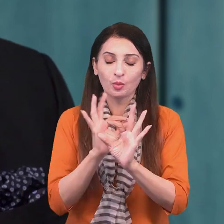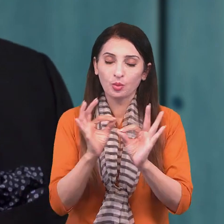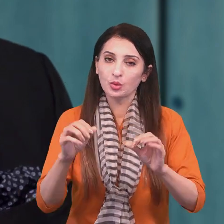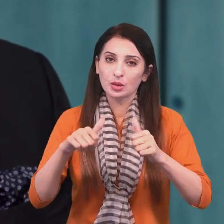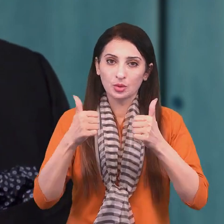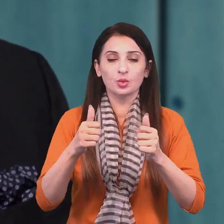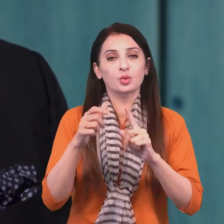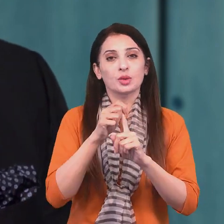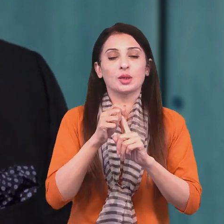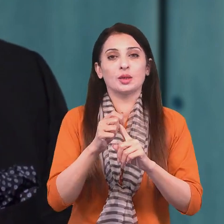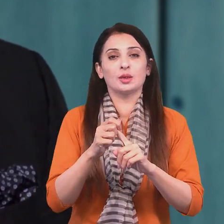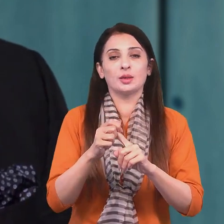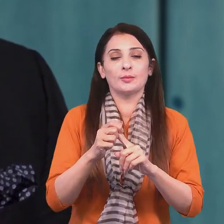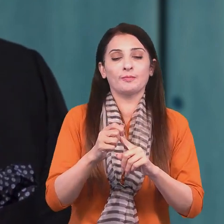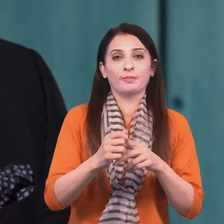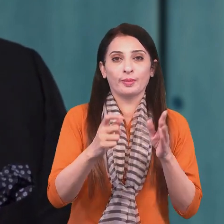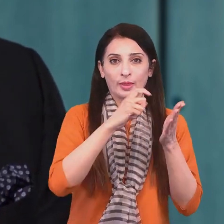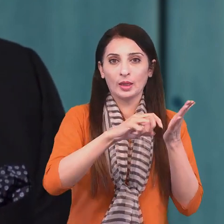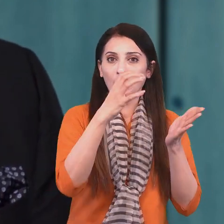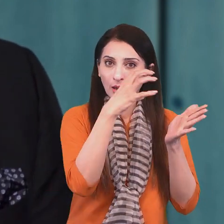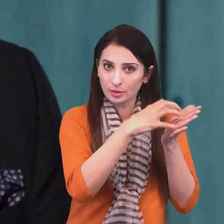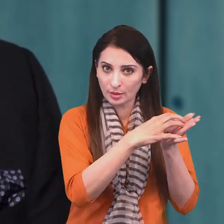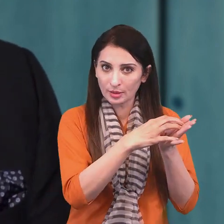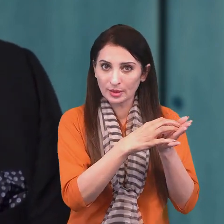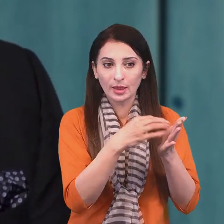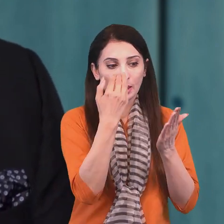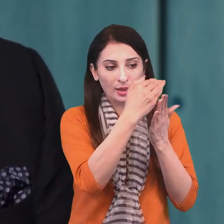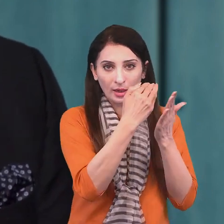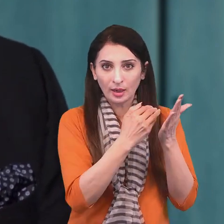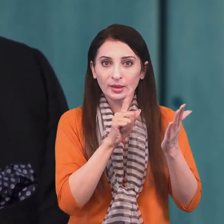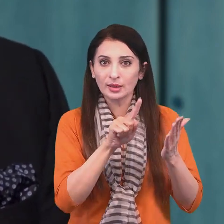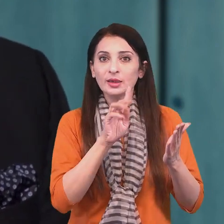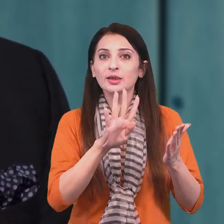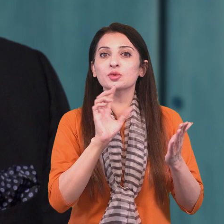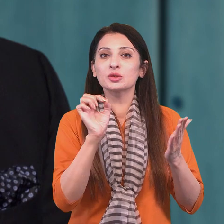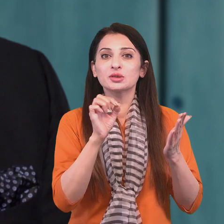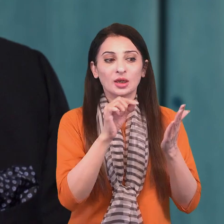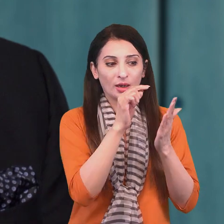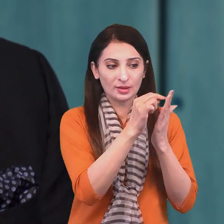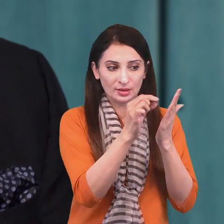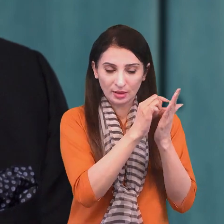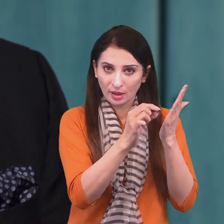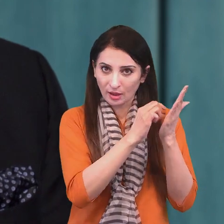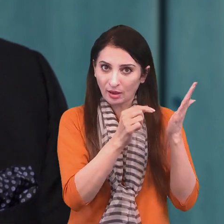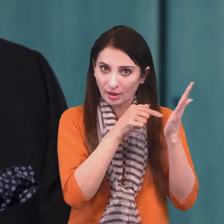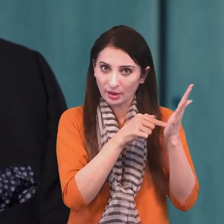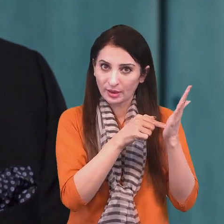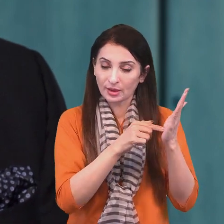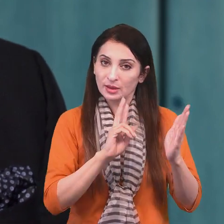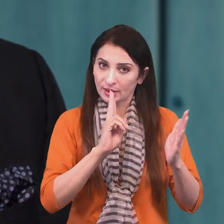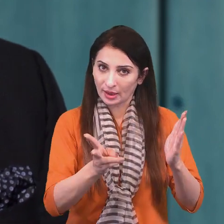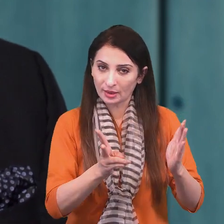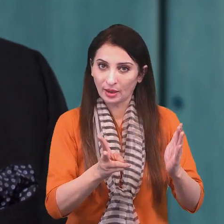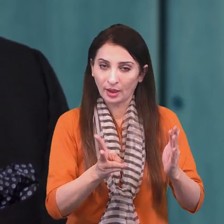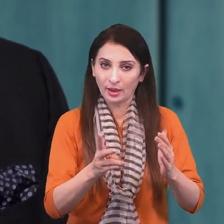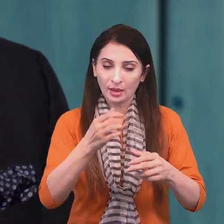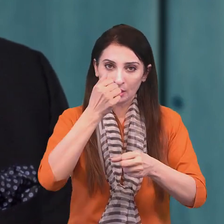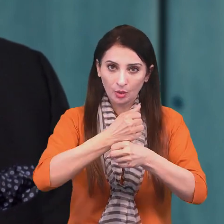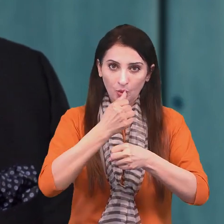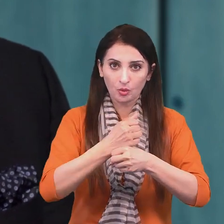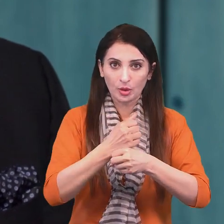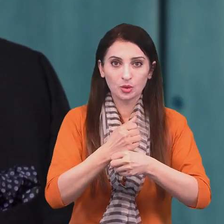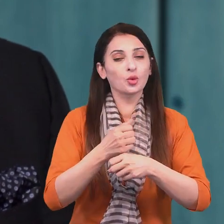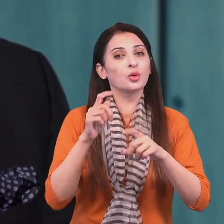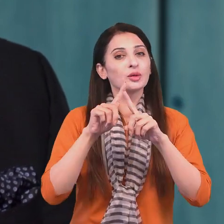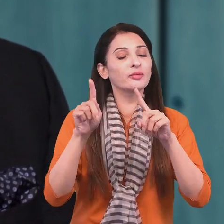ہمارا کانسٹیٹیوشن ہے اس کا آرٹیکل 140 بھی یہی بات کہتا ہے۔ اور میں یہ سمجھتا ہوں، اور حکومت کو